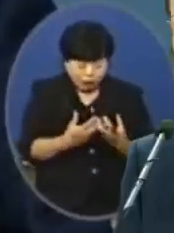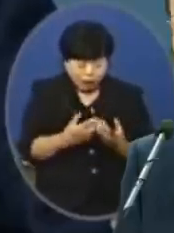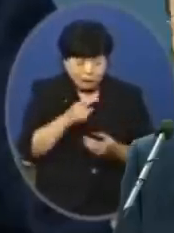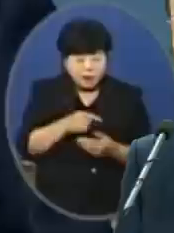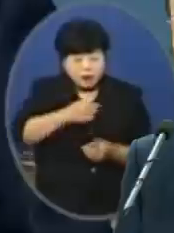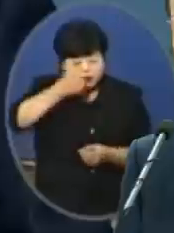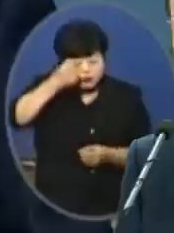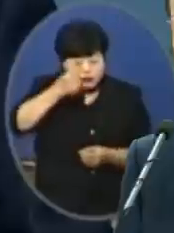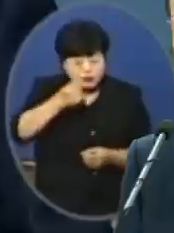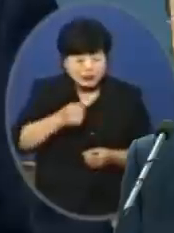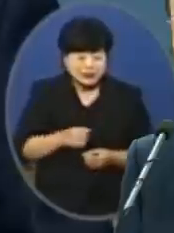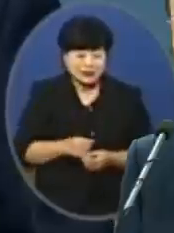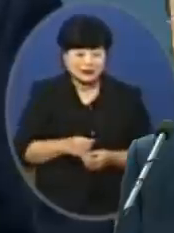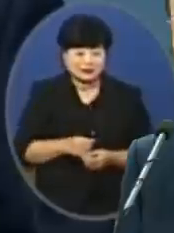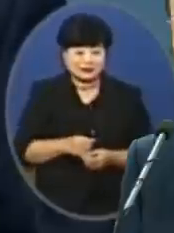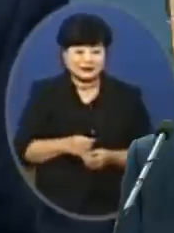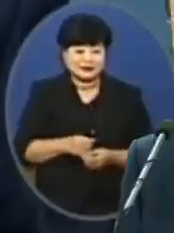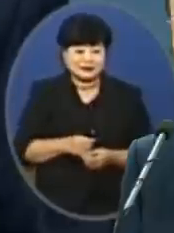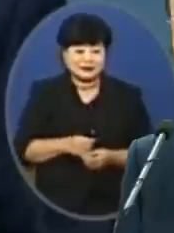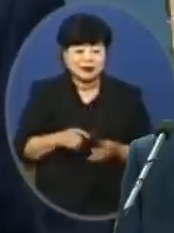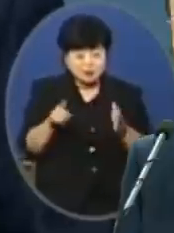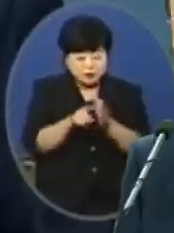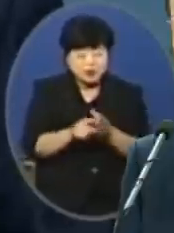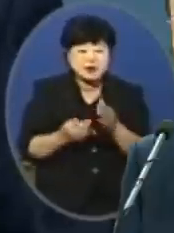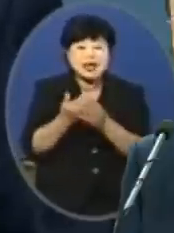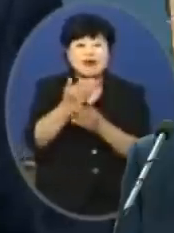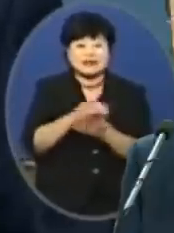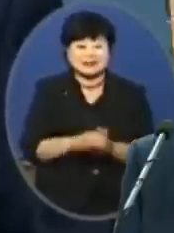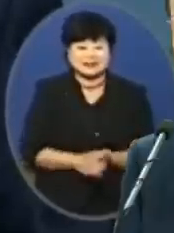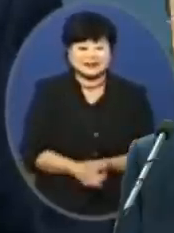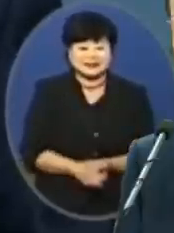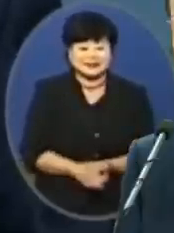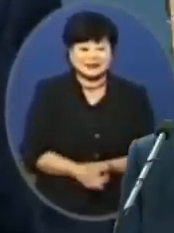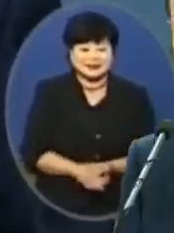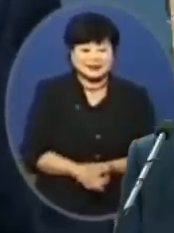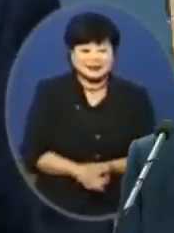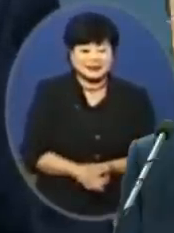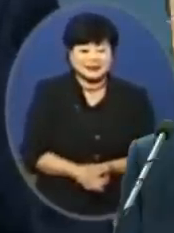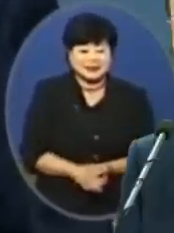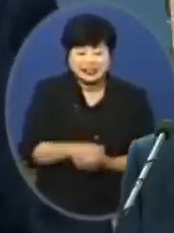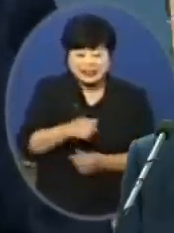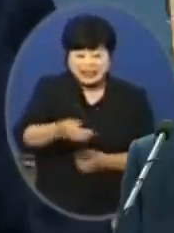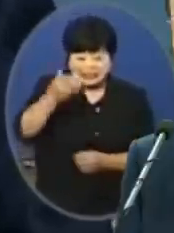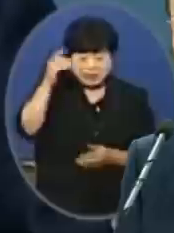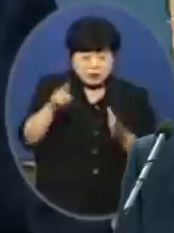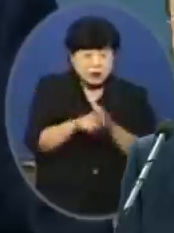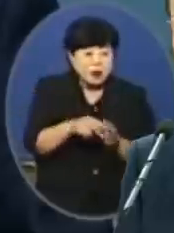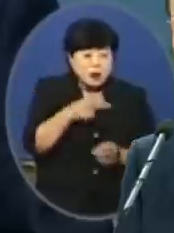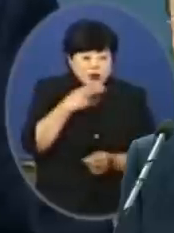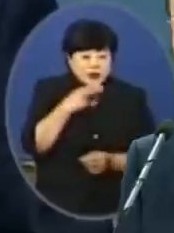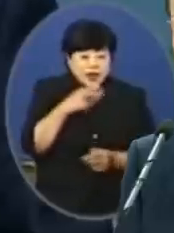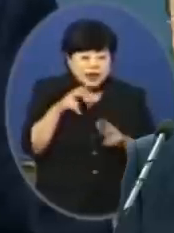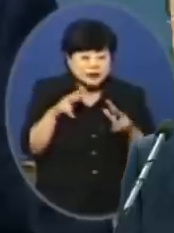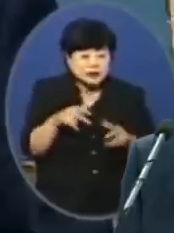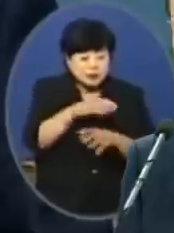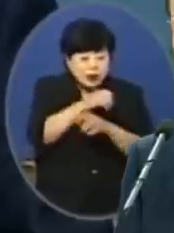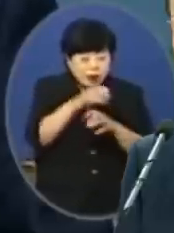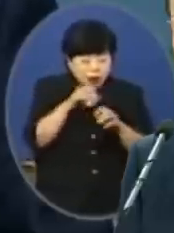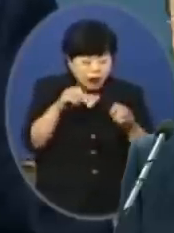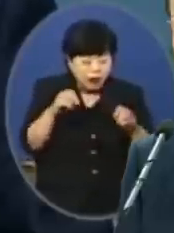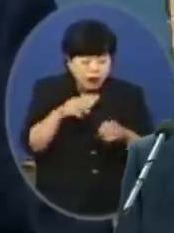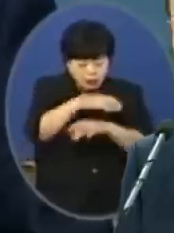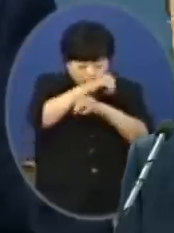마음에 꿈꾸고 나니까 믿어지는 것입니다. 전에는 믿어지지 않는데 아유